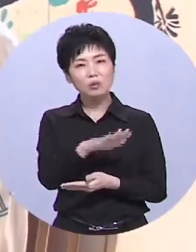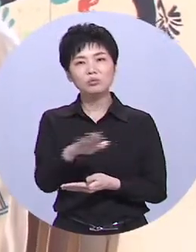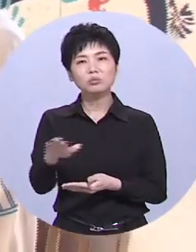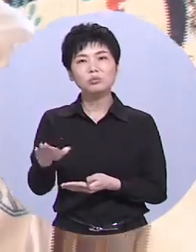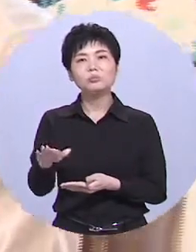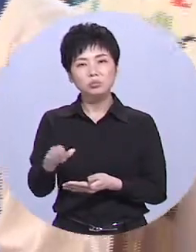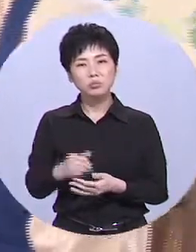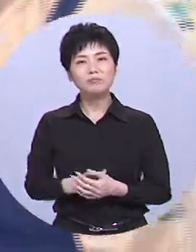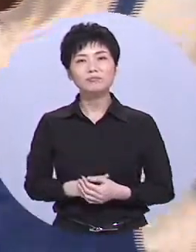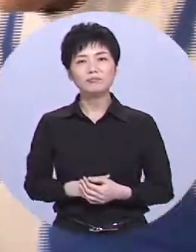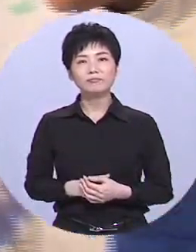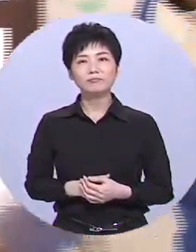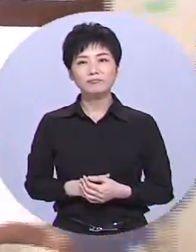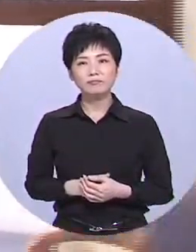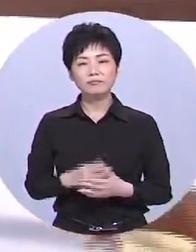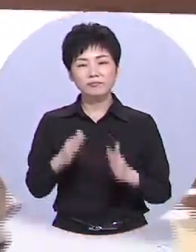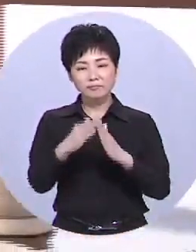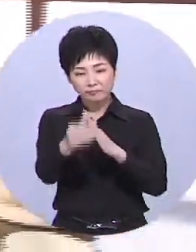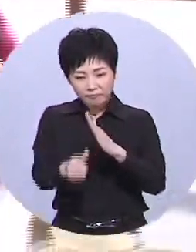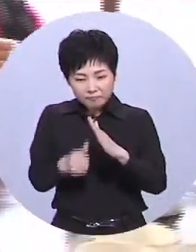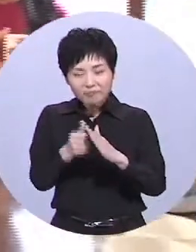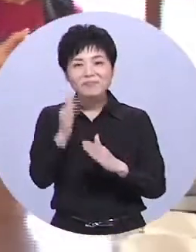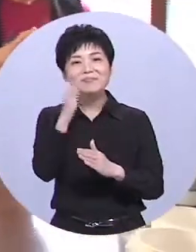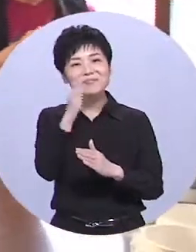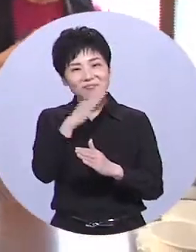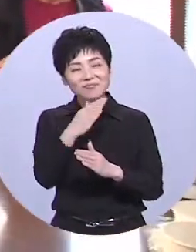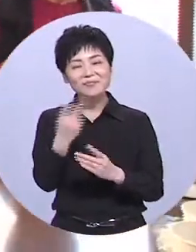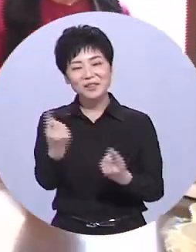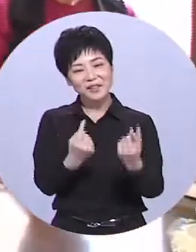が一軒の家の中でじっと一人よりはみんなと